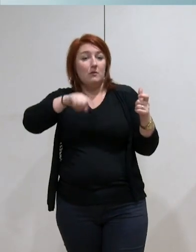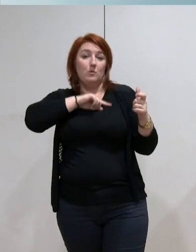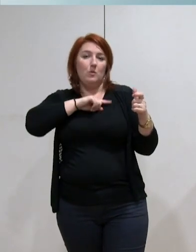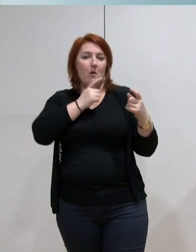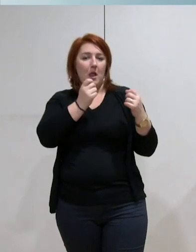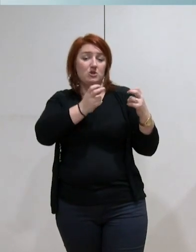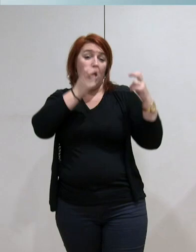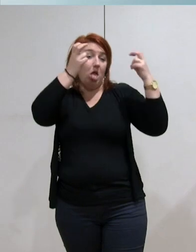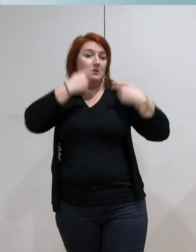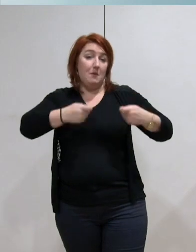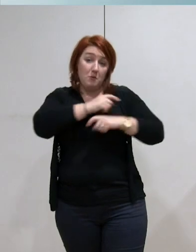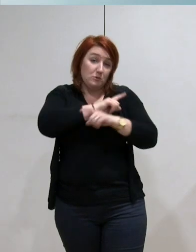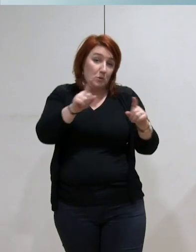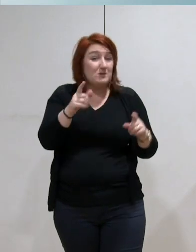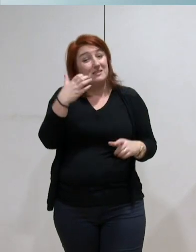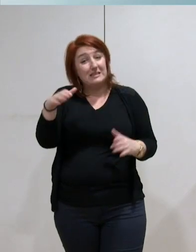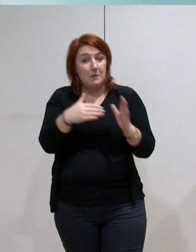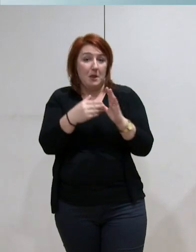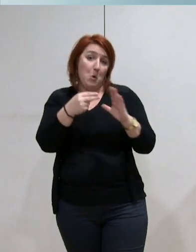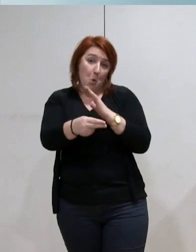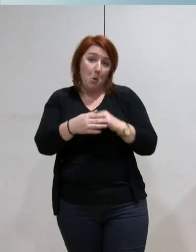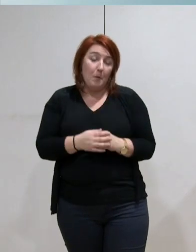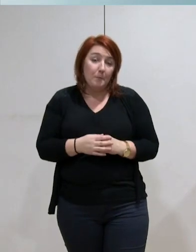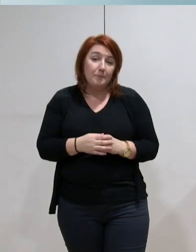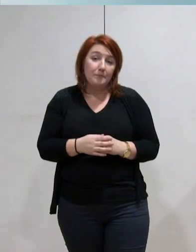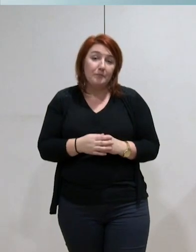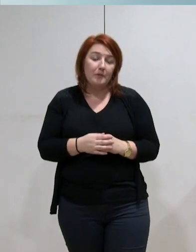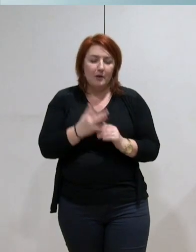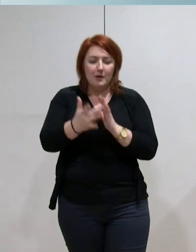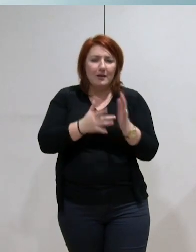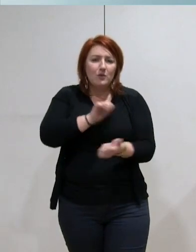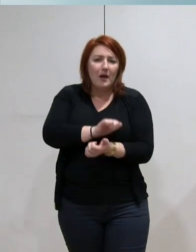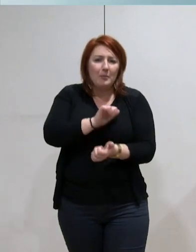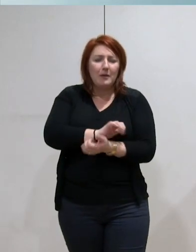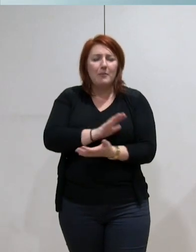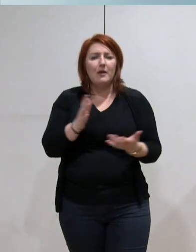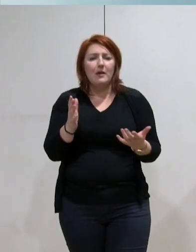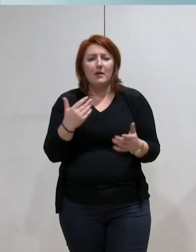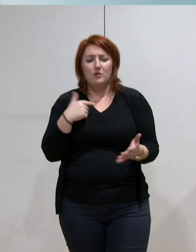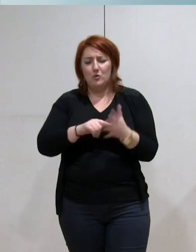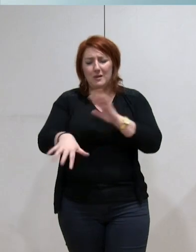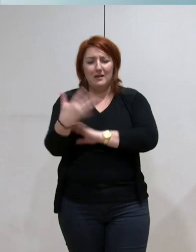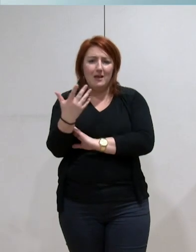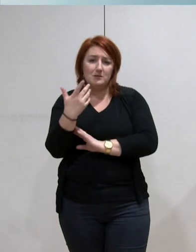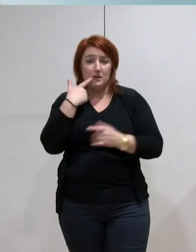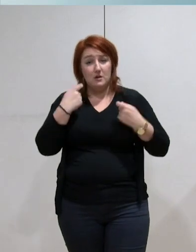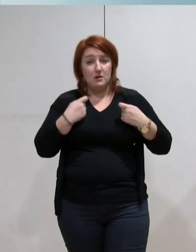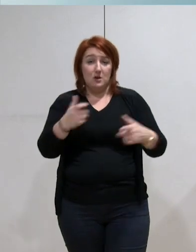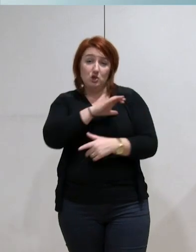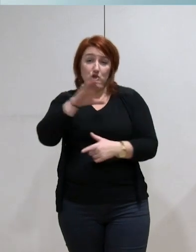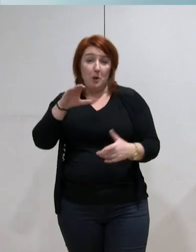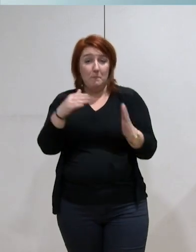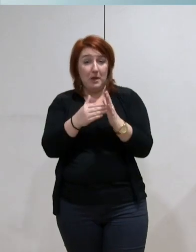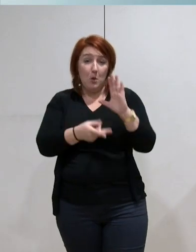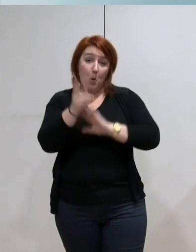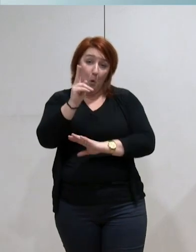€ nous n'aurions pas augmenté la ligne catalogue imprimé publication en 2015 de 100000 € celle de